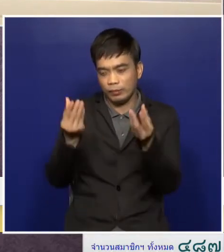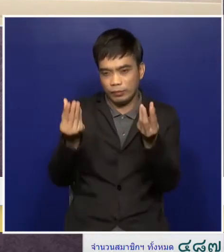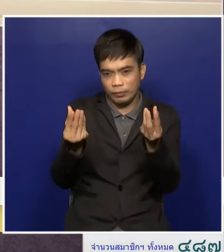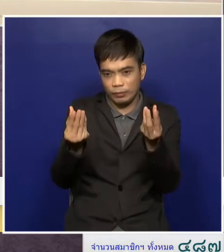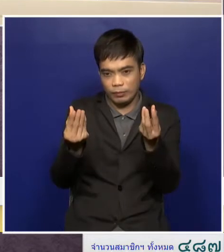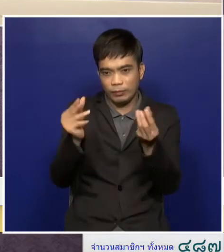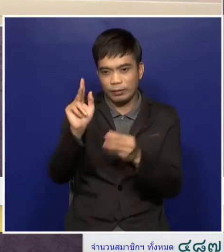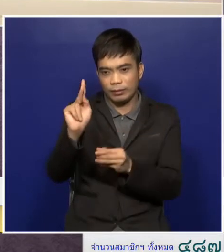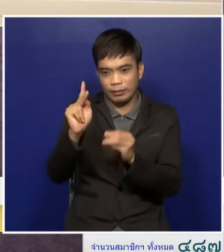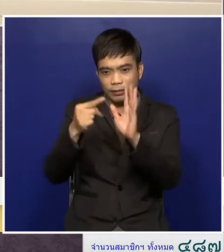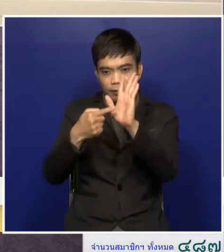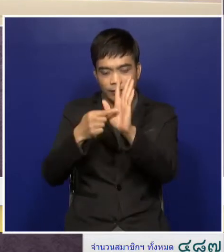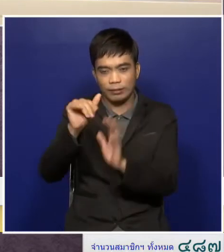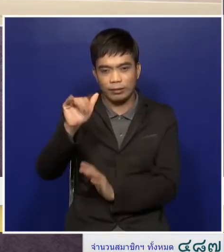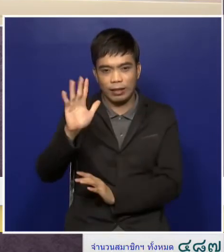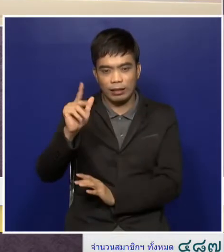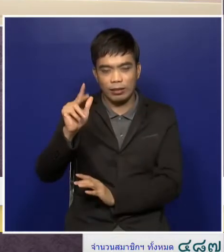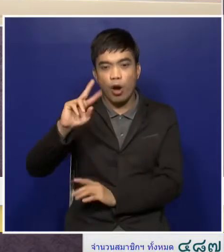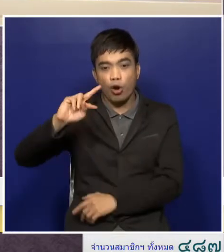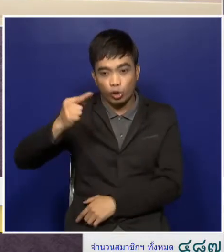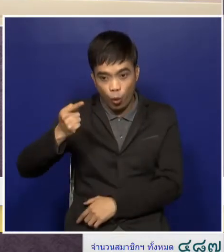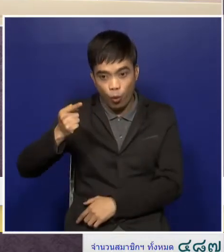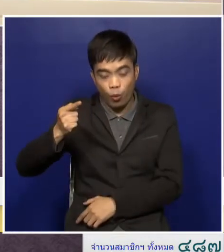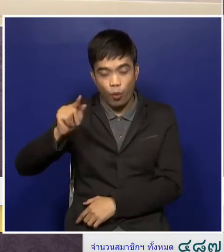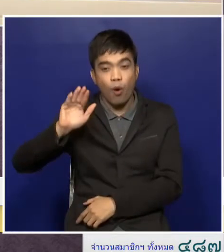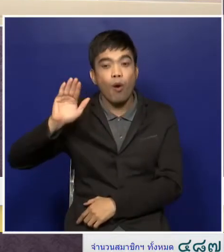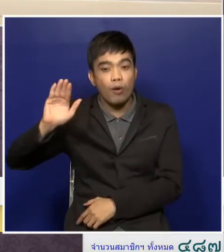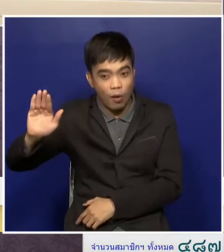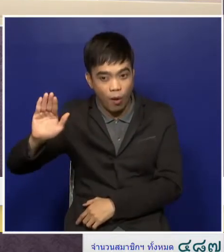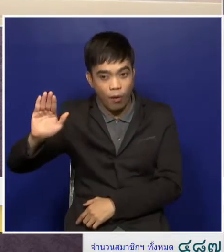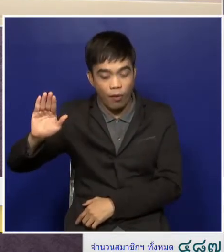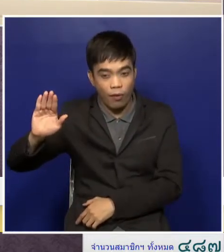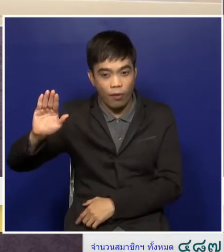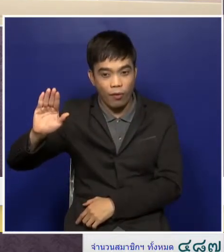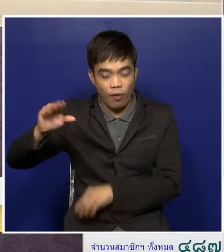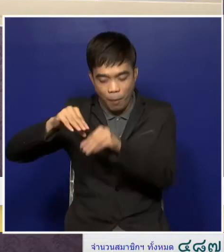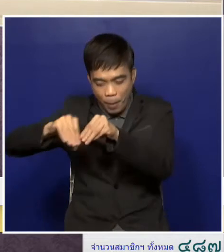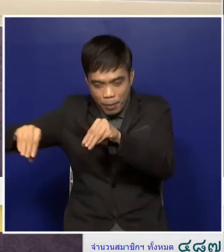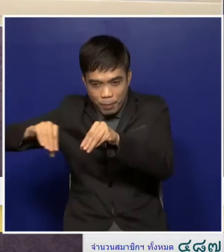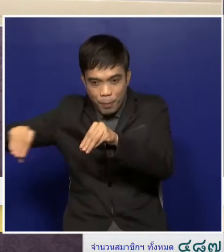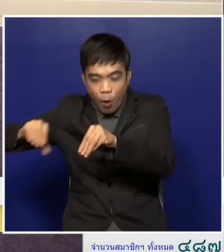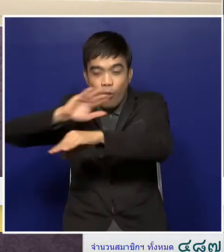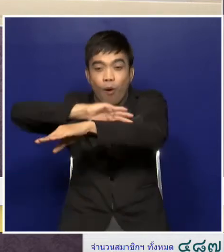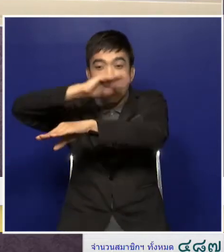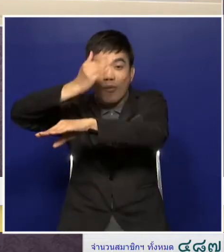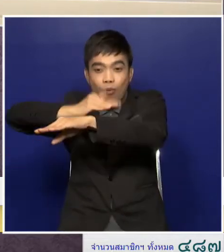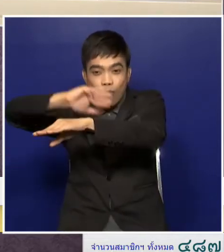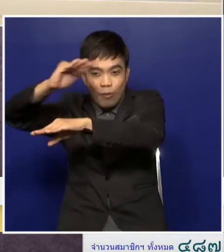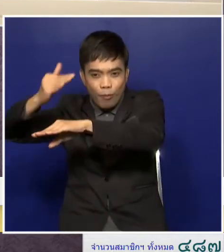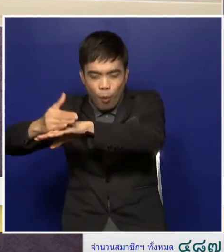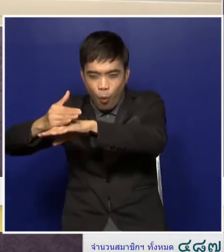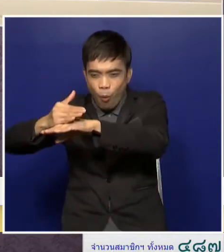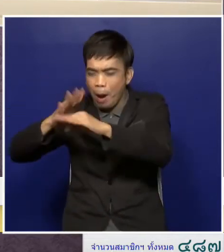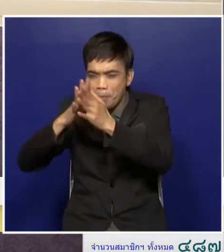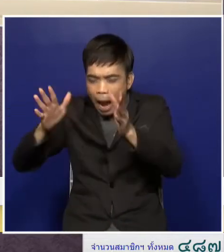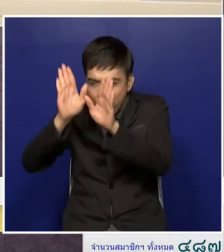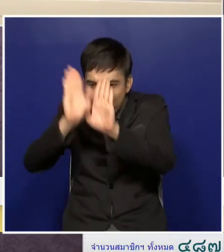พัมงค์ ขอนิญาตสลายต่อไปนะครับในกันชงของชาติพัมงค์ 28 สายพันหรอกวานั้นเนี่ย